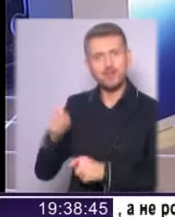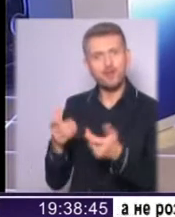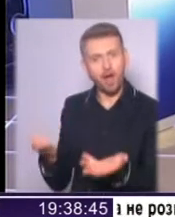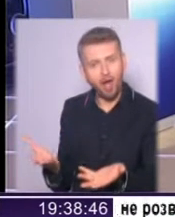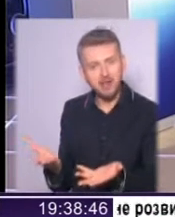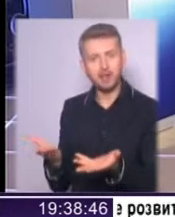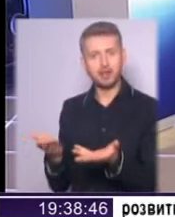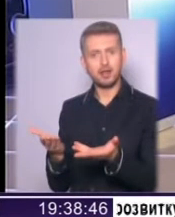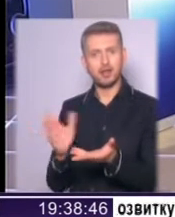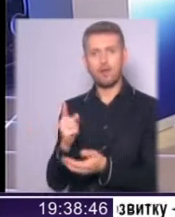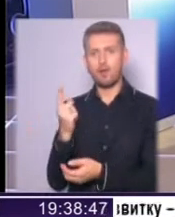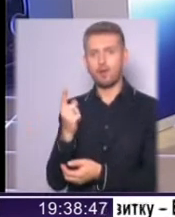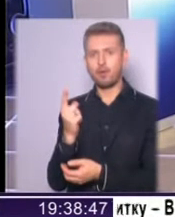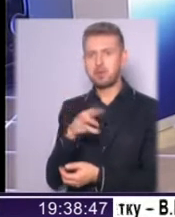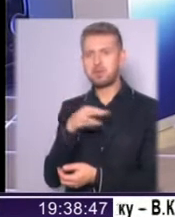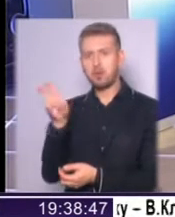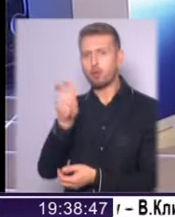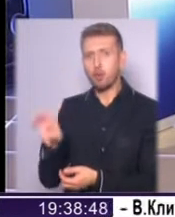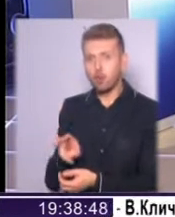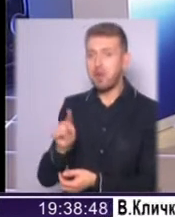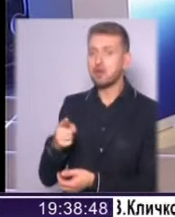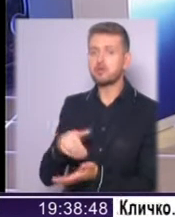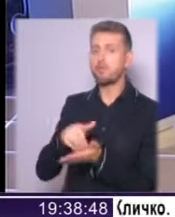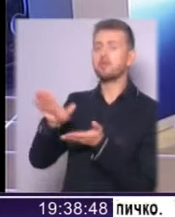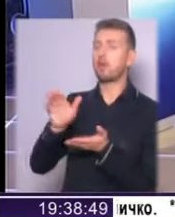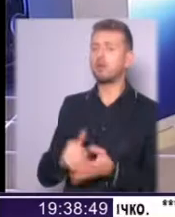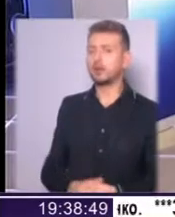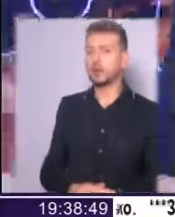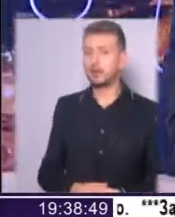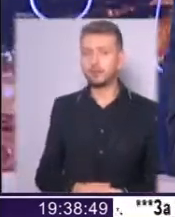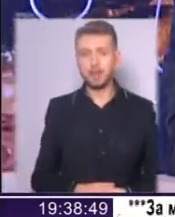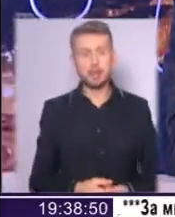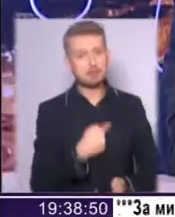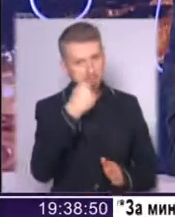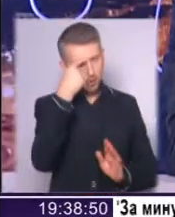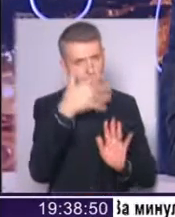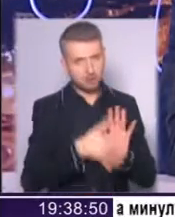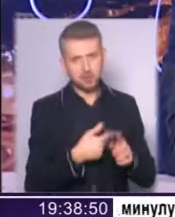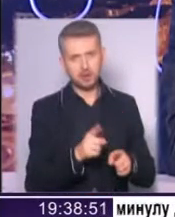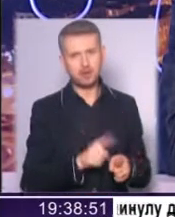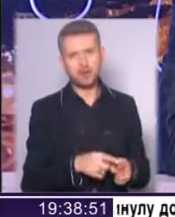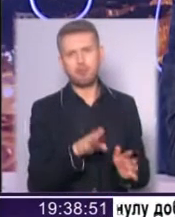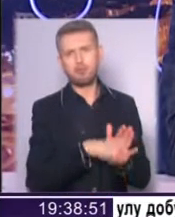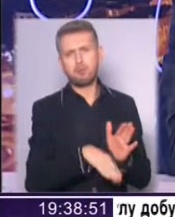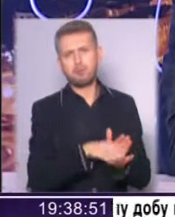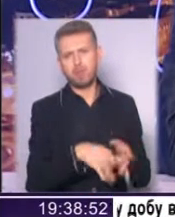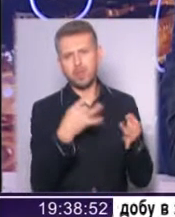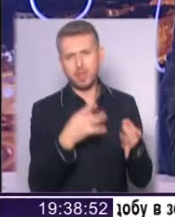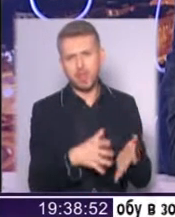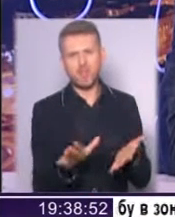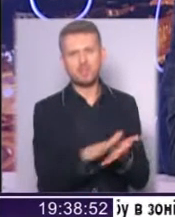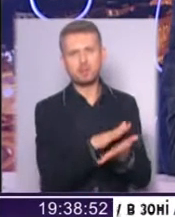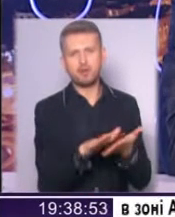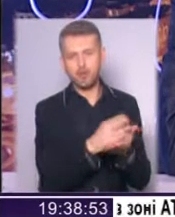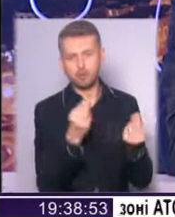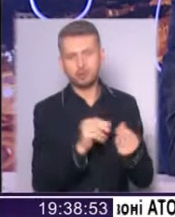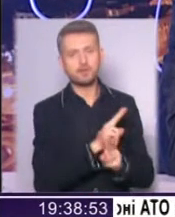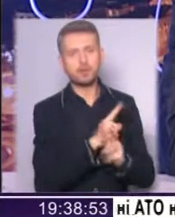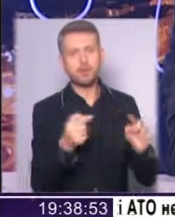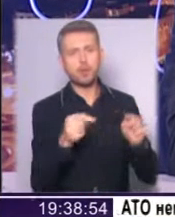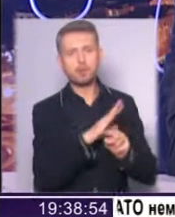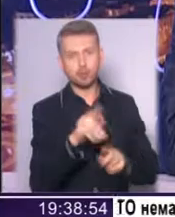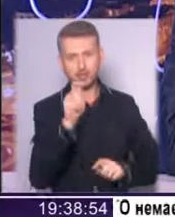нас війна. Він каже, ну, послухайте, ну, якщо у нас не буде коштів на культуру, то для чого тоді ми воюємо взагалі, якщо у нас не буде депутати, культури? Почекайте, вам ж